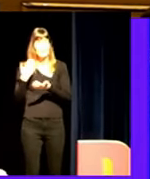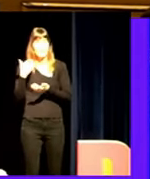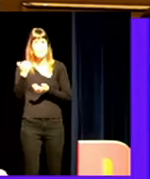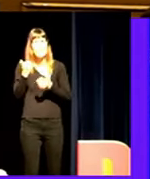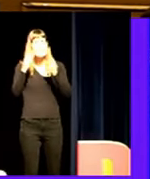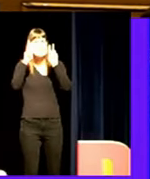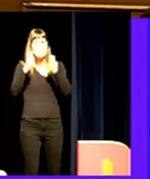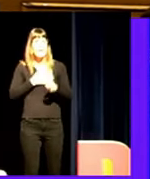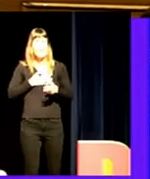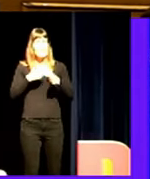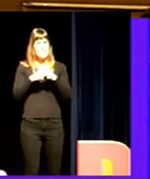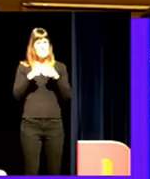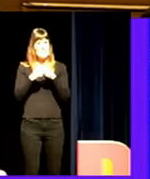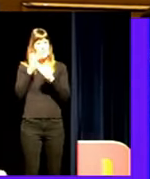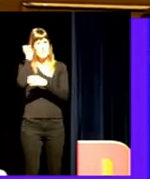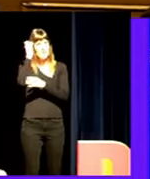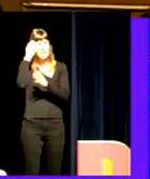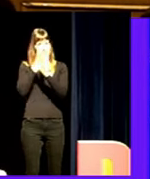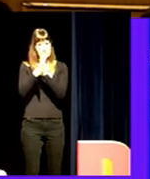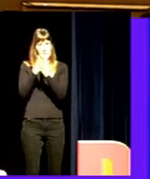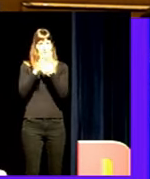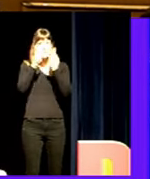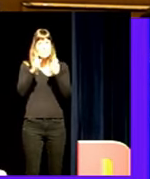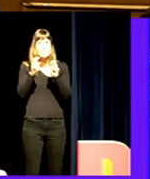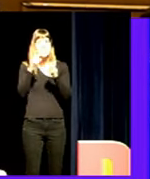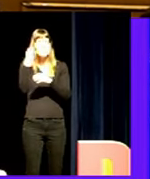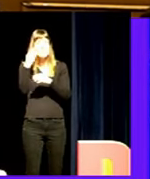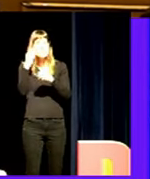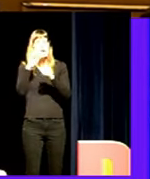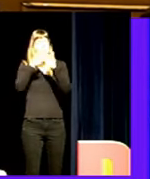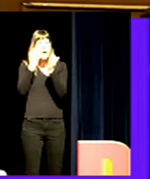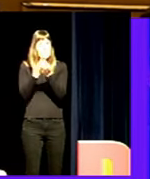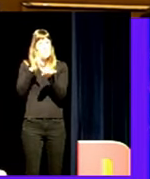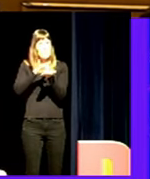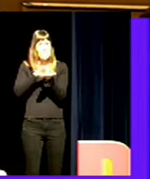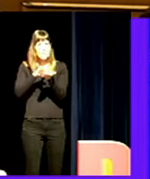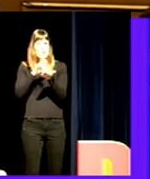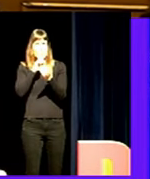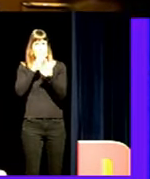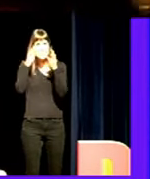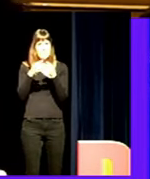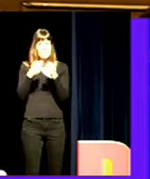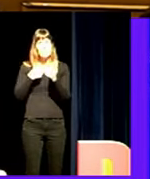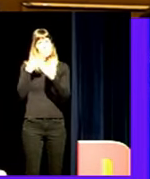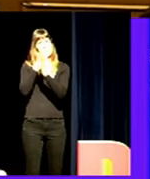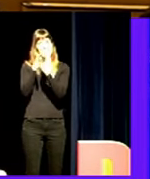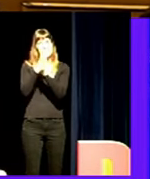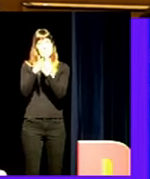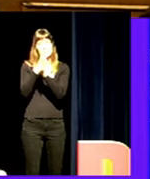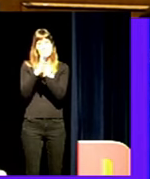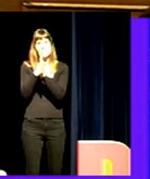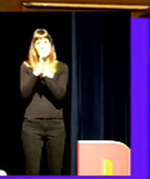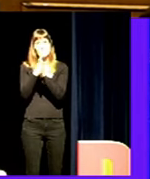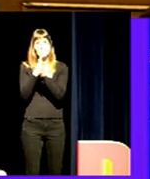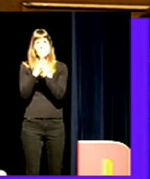hitz egiteko. Konkretuki eta konkretuki nire aldean, ez da, mundu digitalaren buruz. Baina, klaro, hitz egiten badugu, ez da,